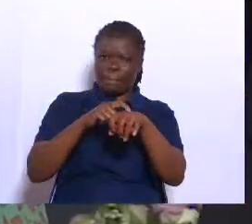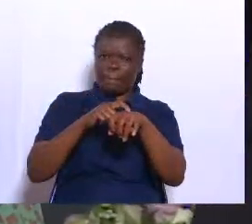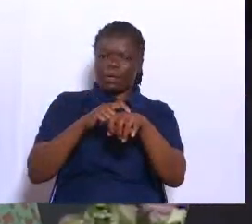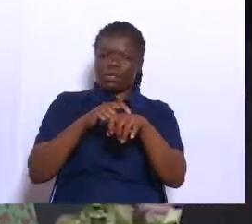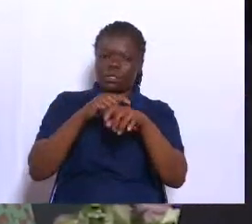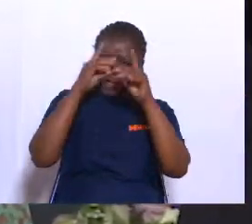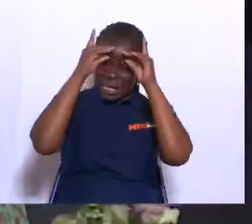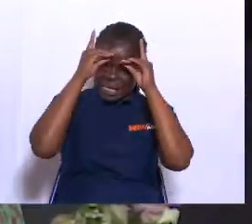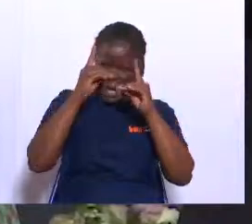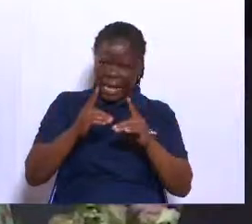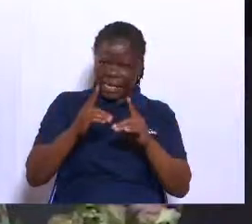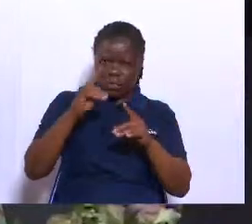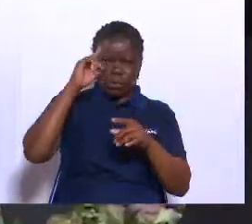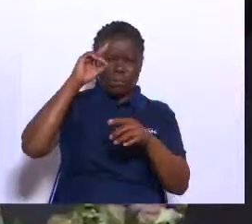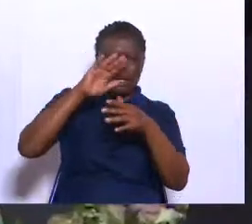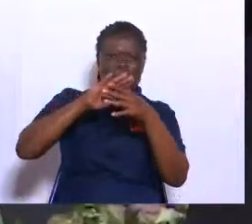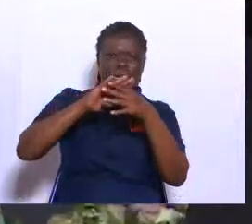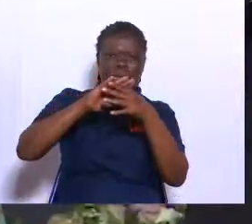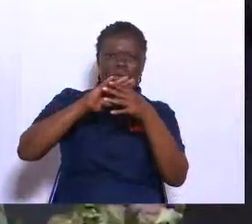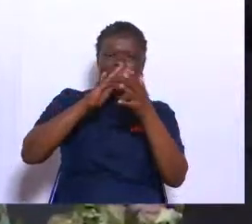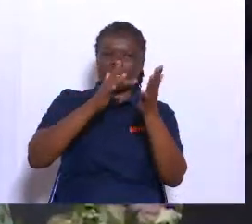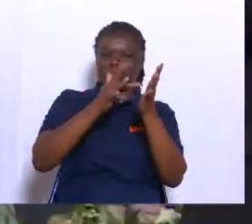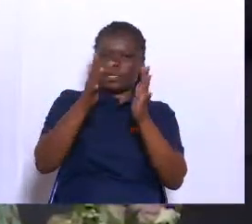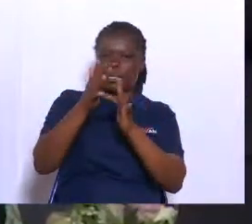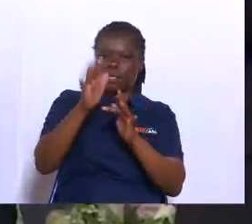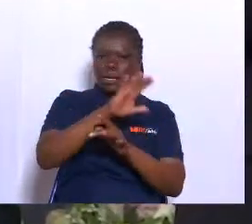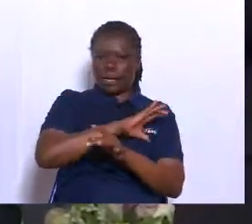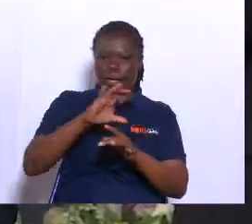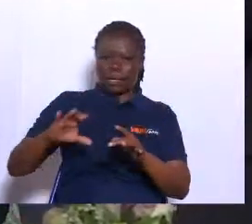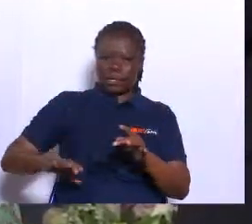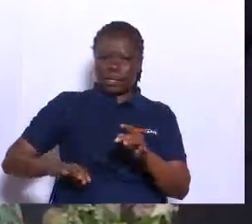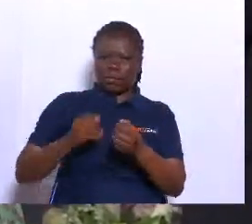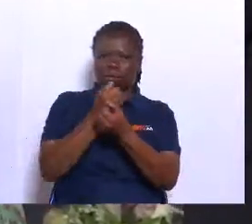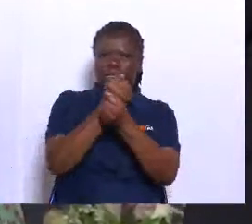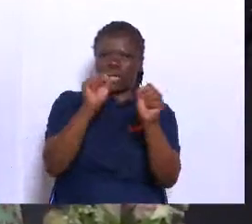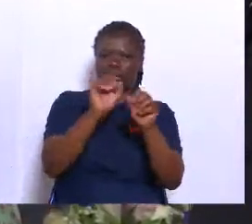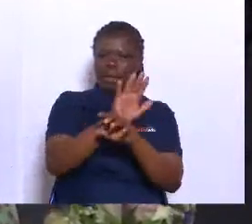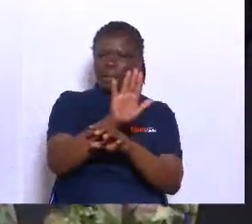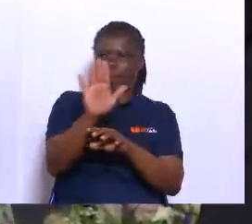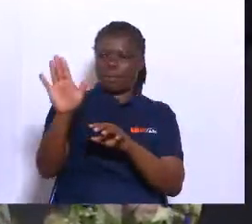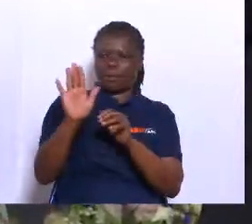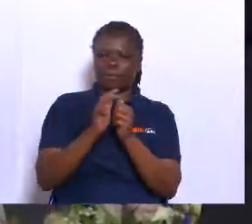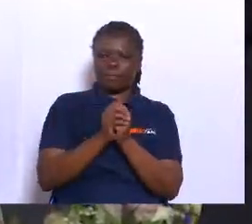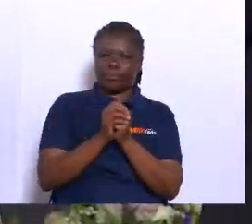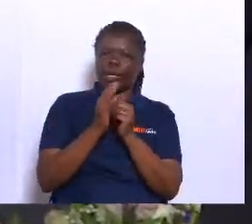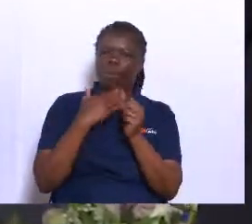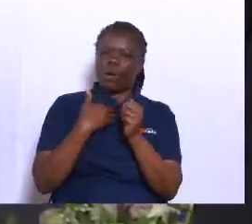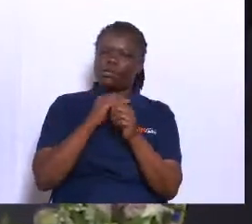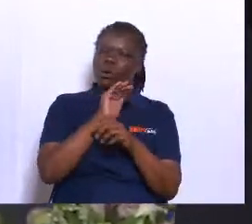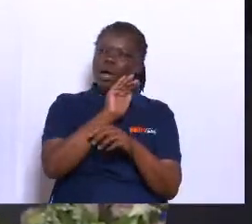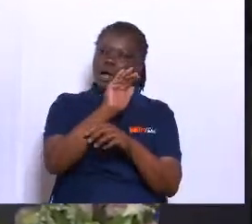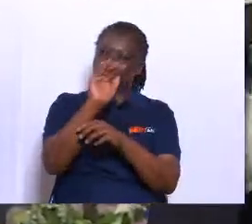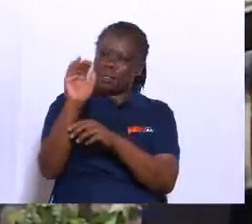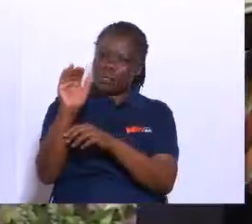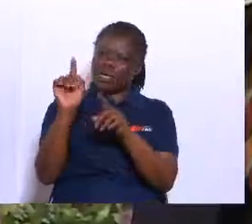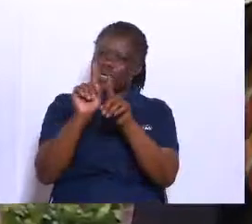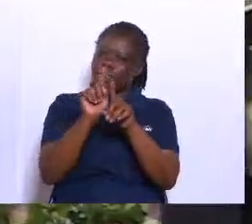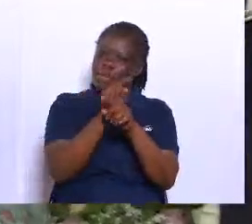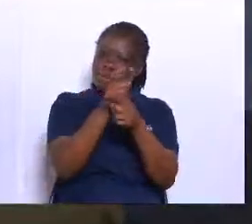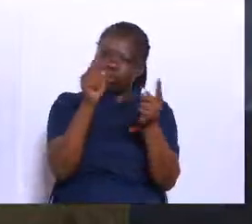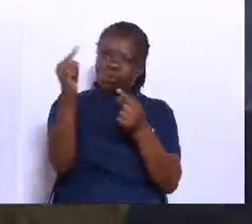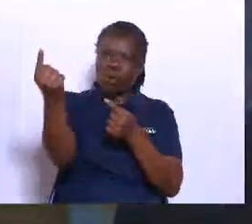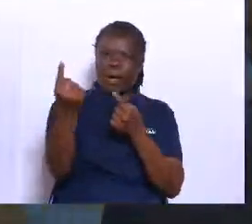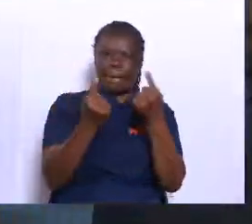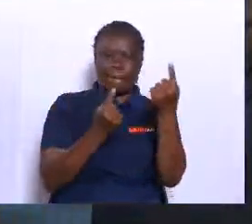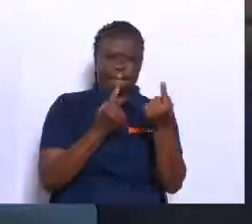uamuzi wa kumwamini Yesu kama Bwana na Mwokozi wa maisha yako. Naomba pia nawe uje hapa